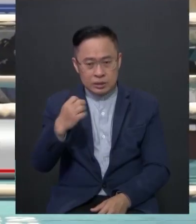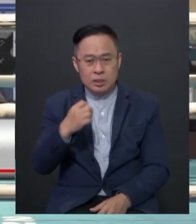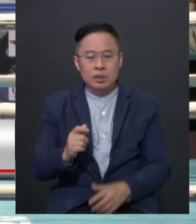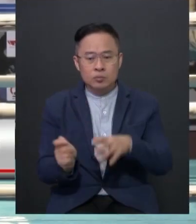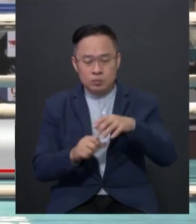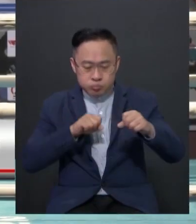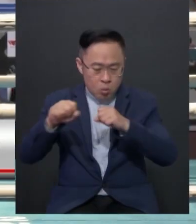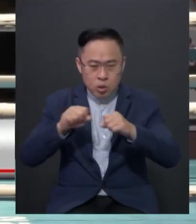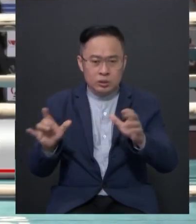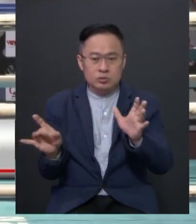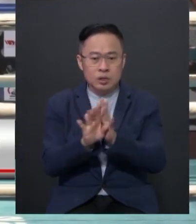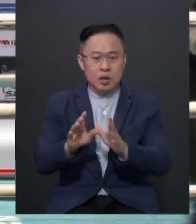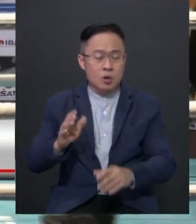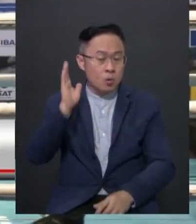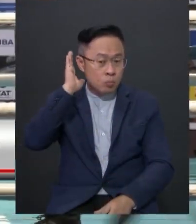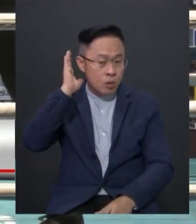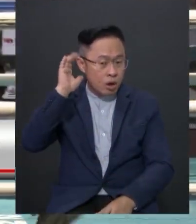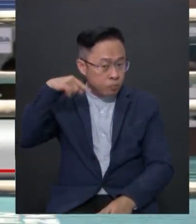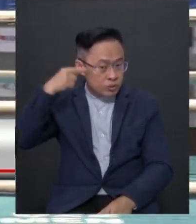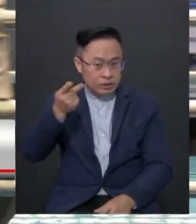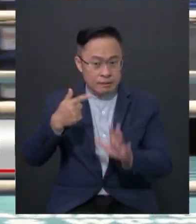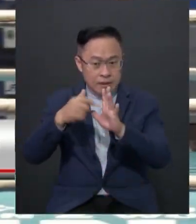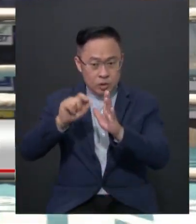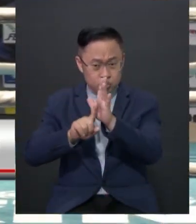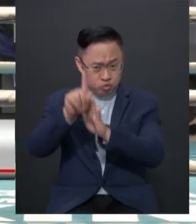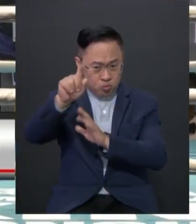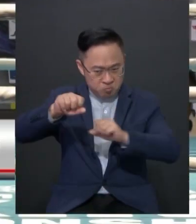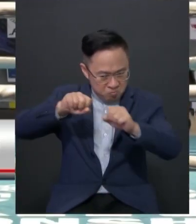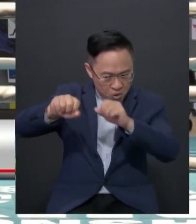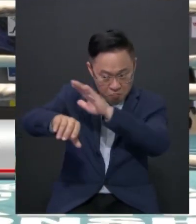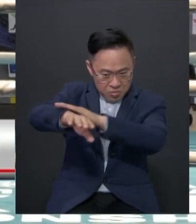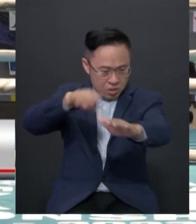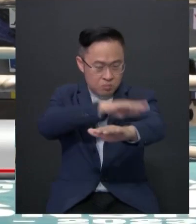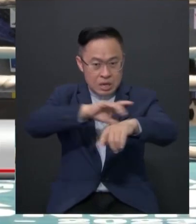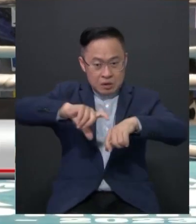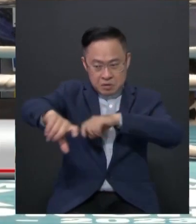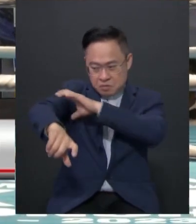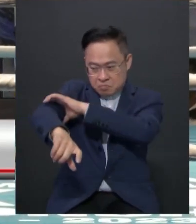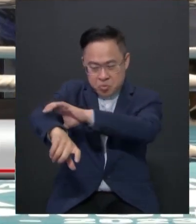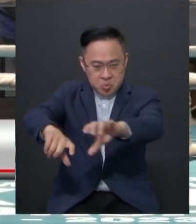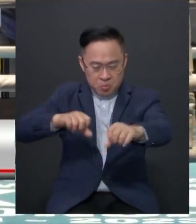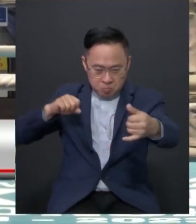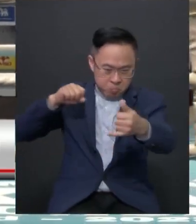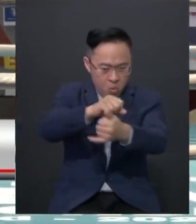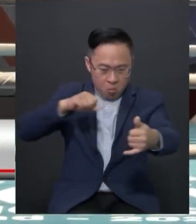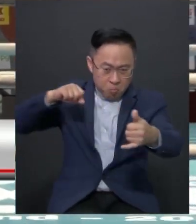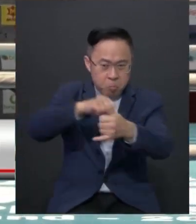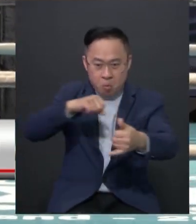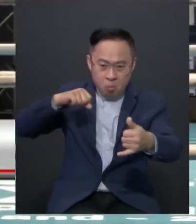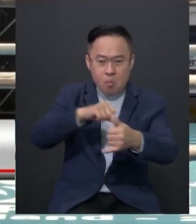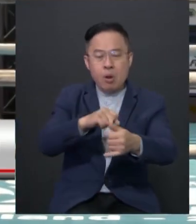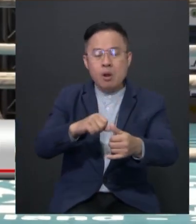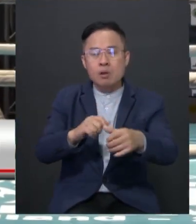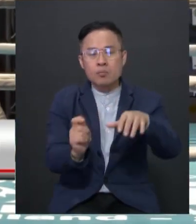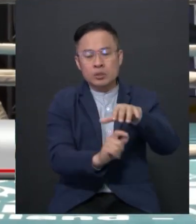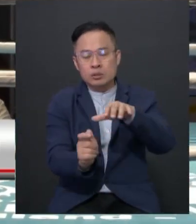แรกแต่ว่าโดนนักชกจากคาซัคเนี่ยนะคะต่อยตักดักต่อยสวนหลายหมัดสวยมากนะคะพอเข้าสู่ยก